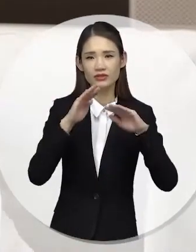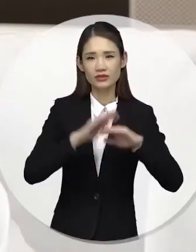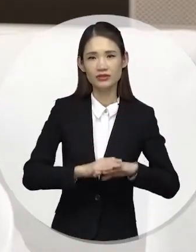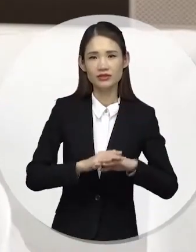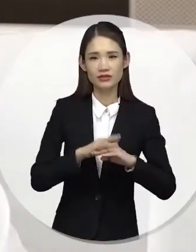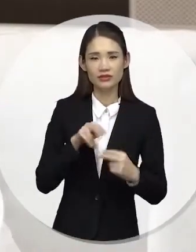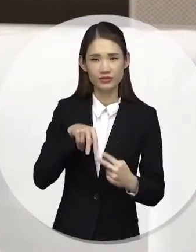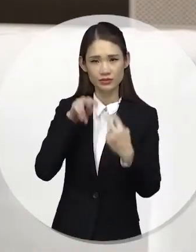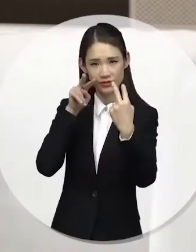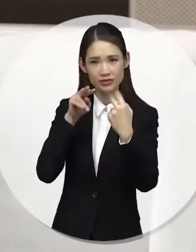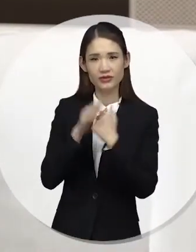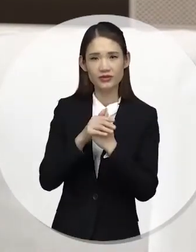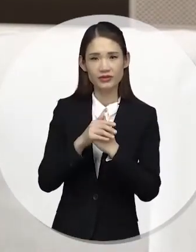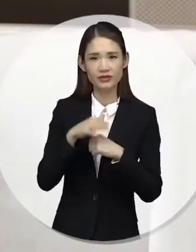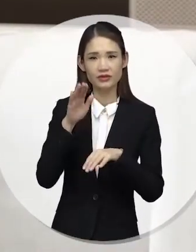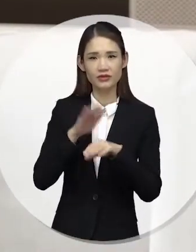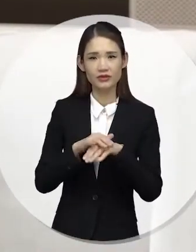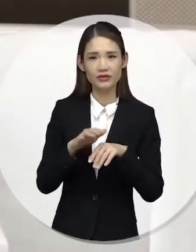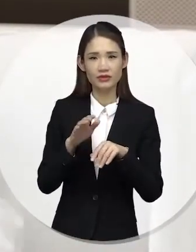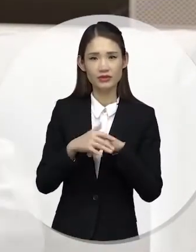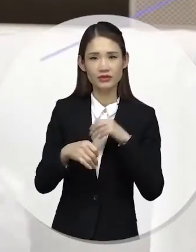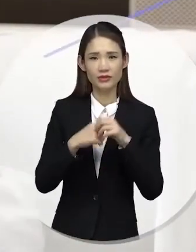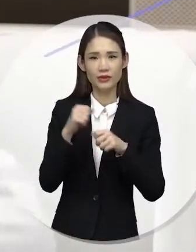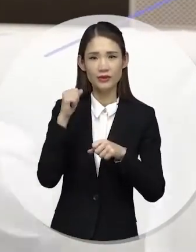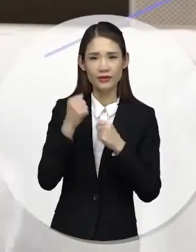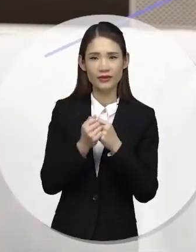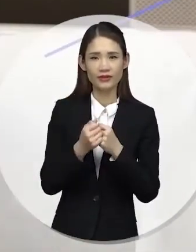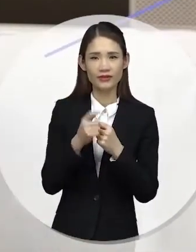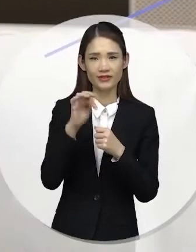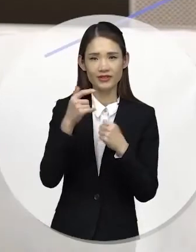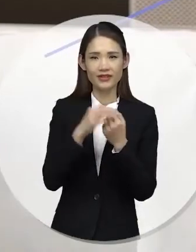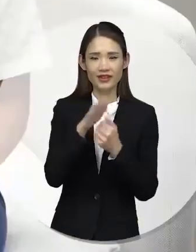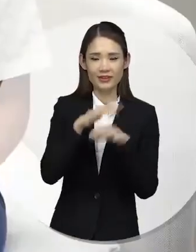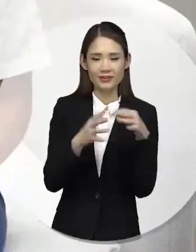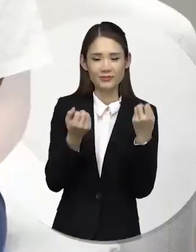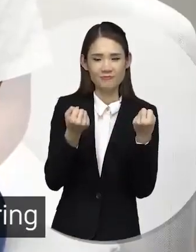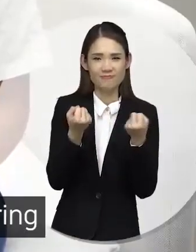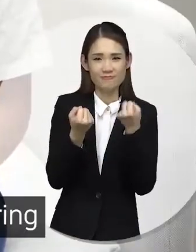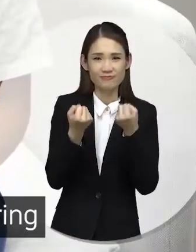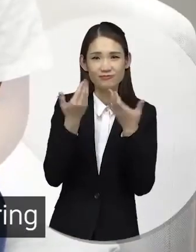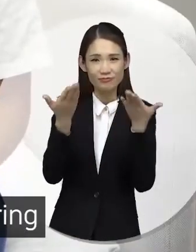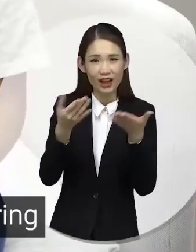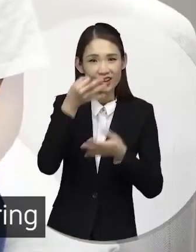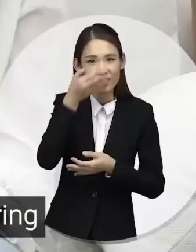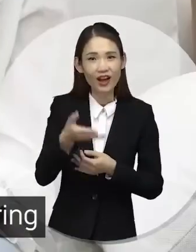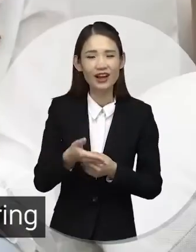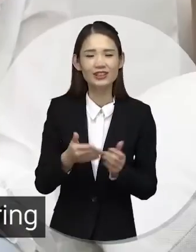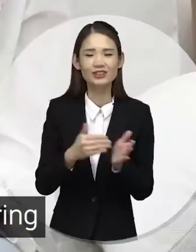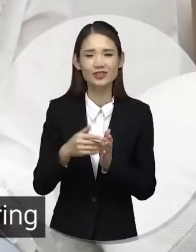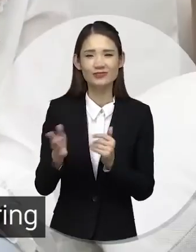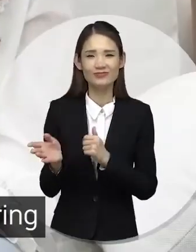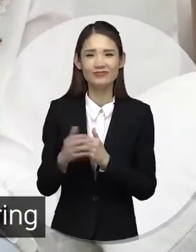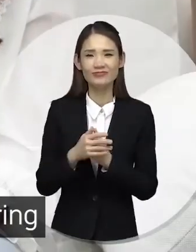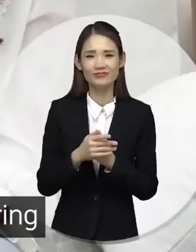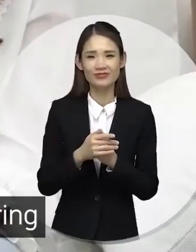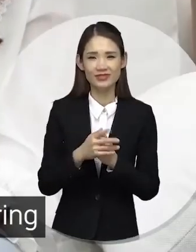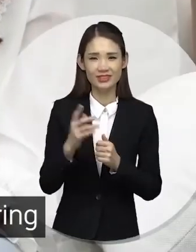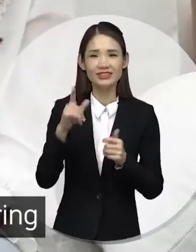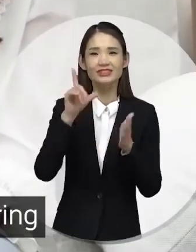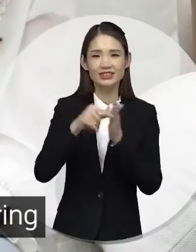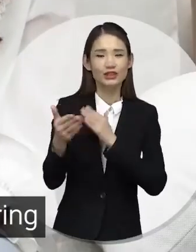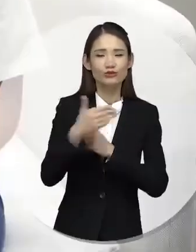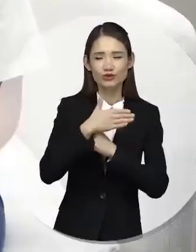내려놓고 이렇게 쳐다보고 있다가 그 손가락 역 아시죠? 이걸 했어요. 그러니까 눈을 휘어서 그때부터